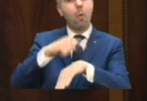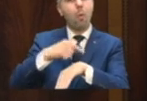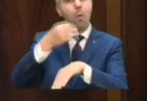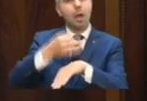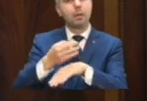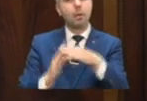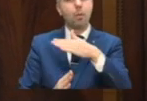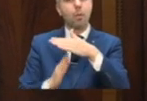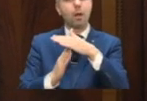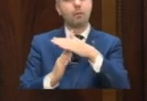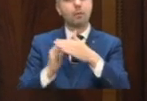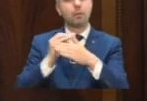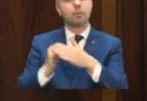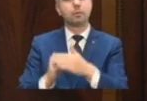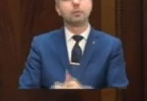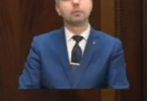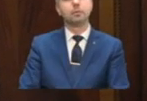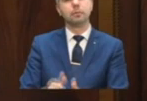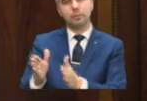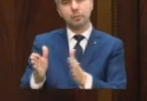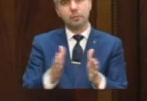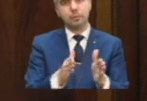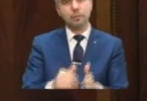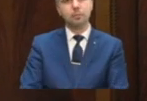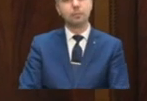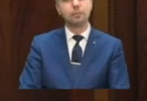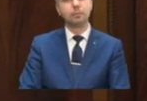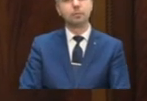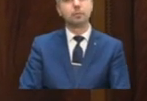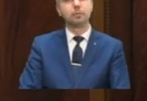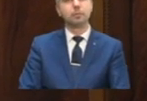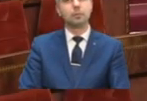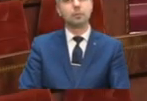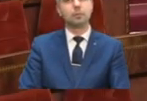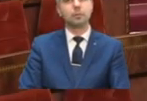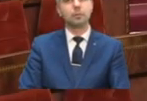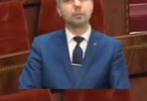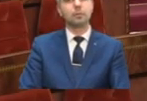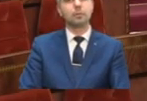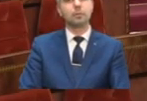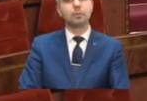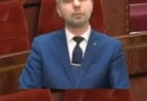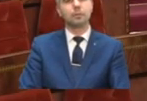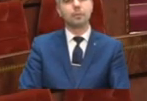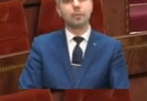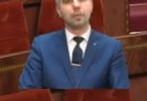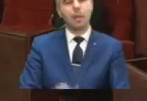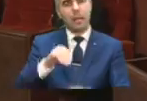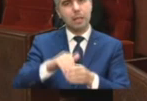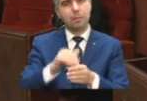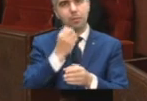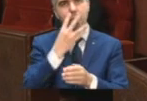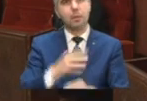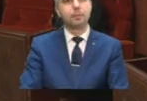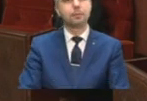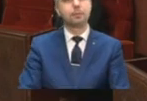وقتك، استنفقت وقتك السيد النائب المحترم. المداخلة الموالية للفريق الاشتراكي